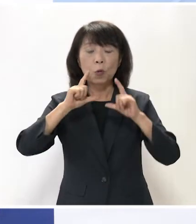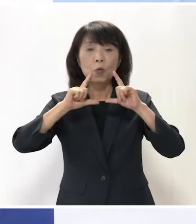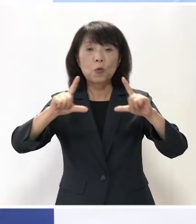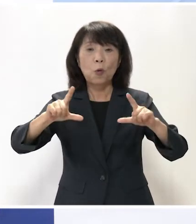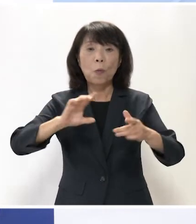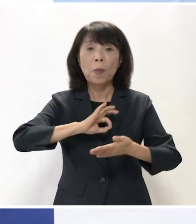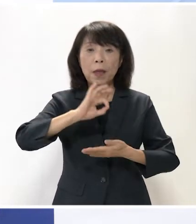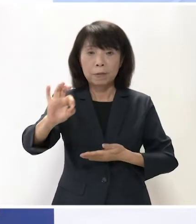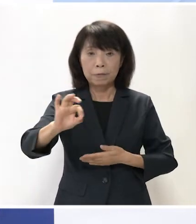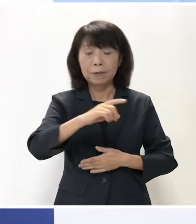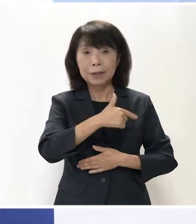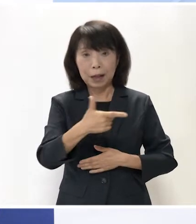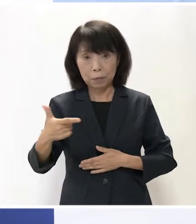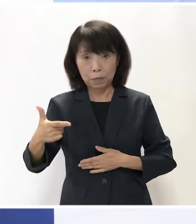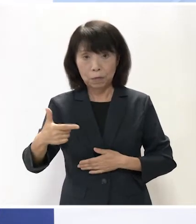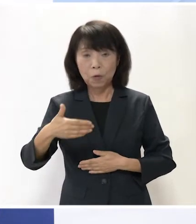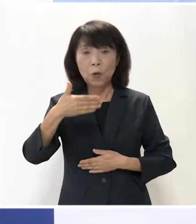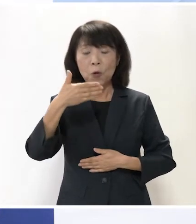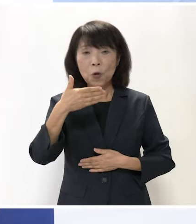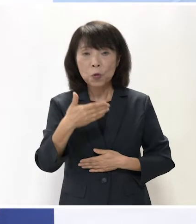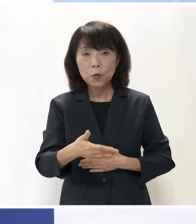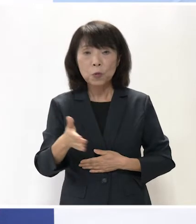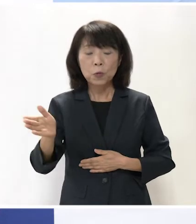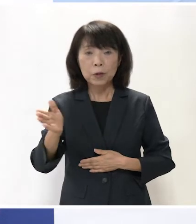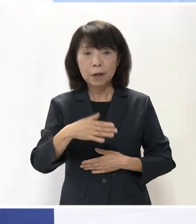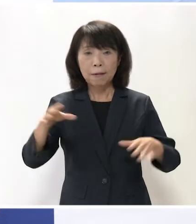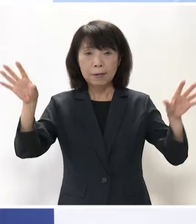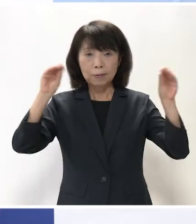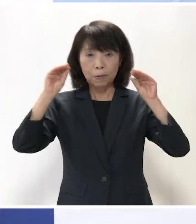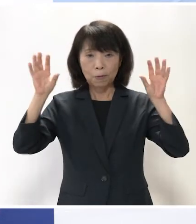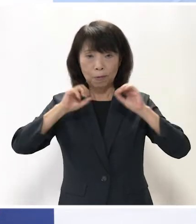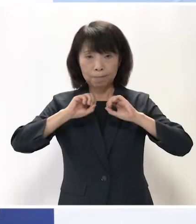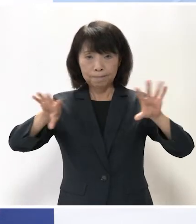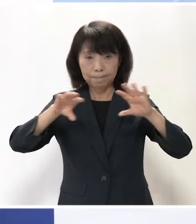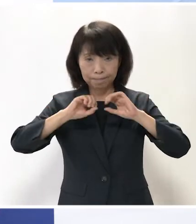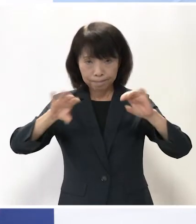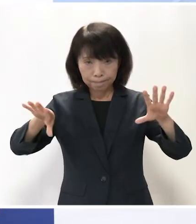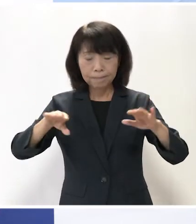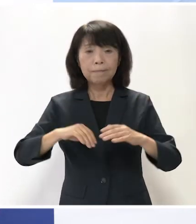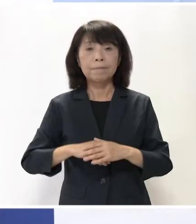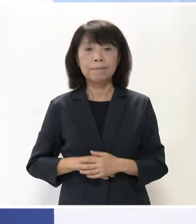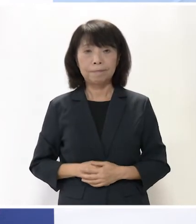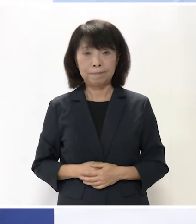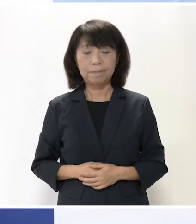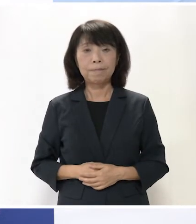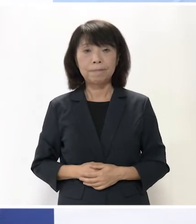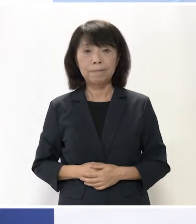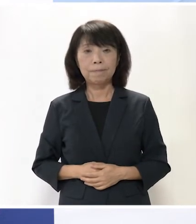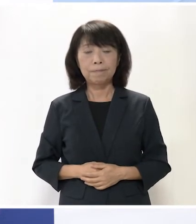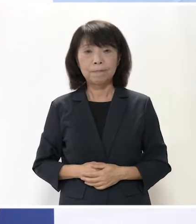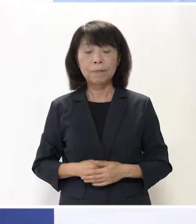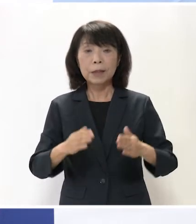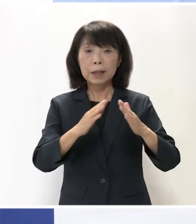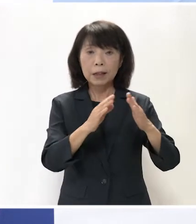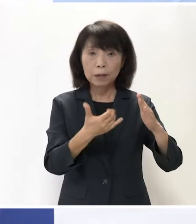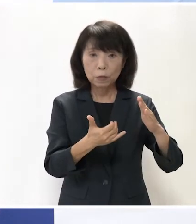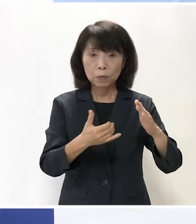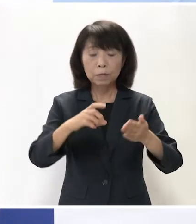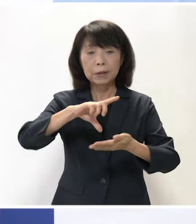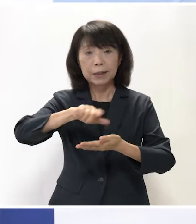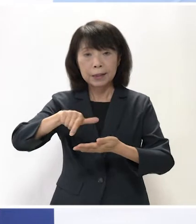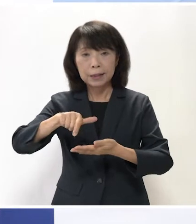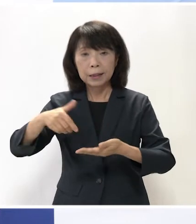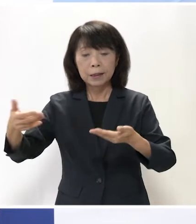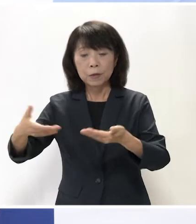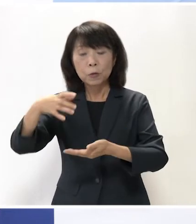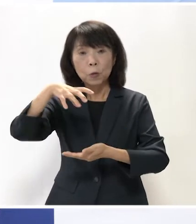ど、区からさまざまな手段で情報を発信します。ぜひ家族や地域、